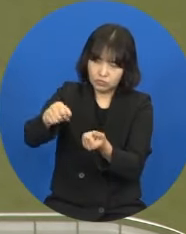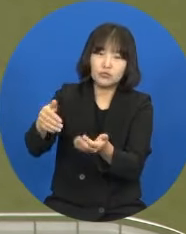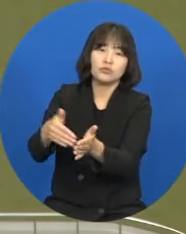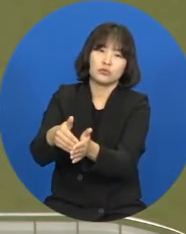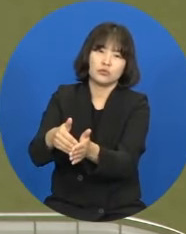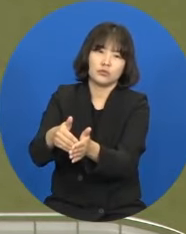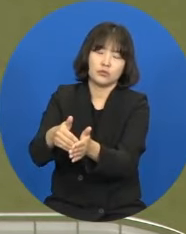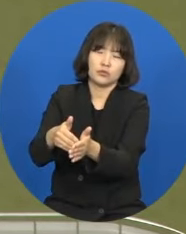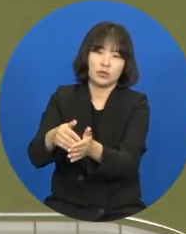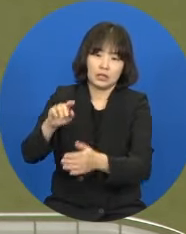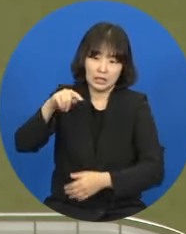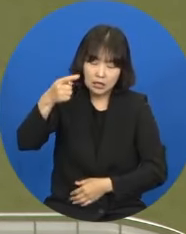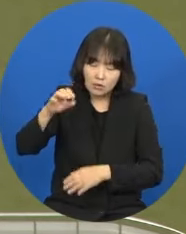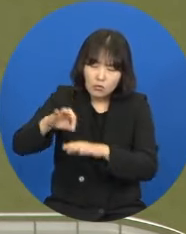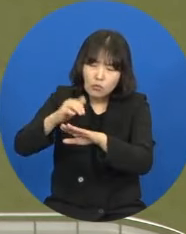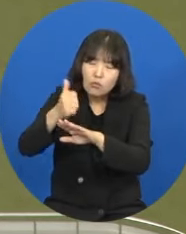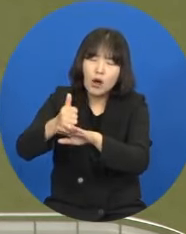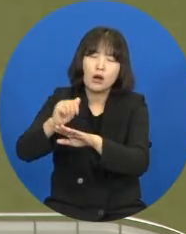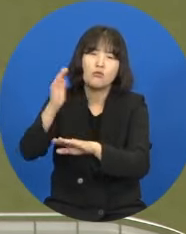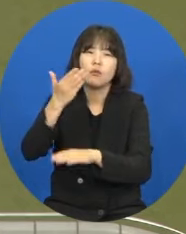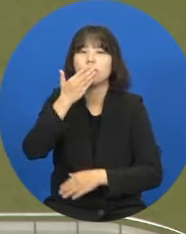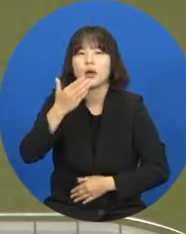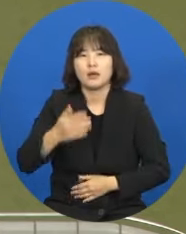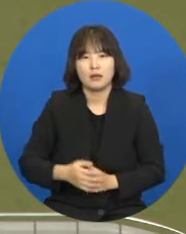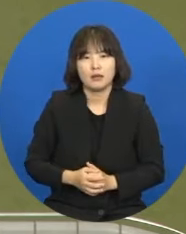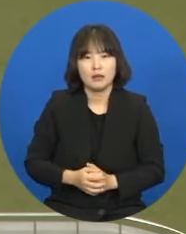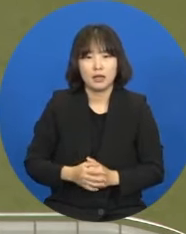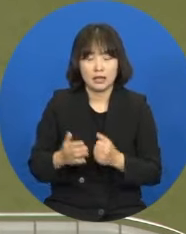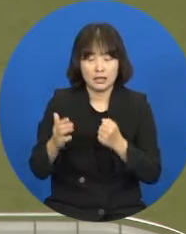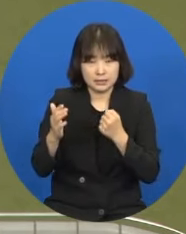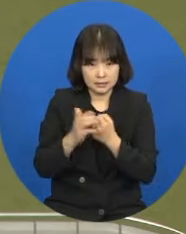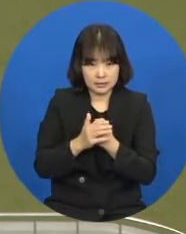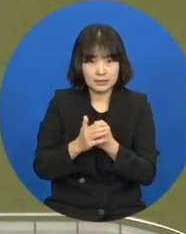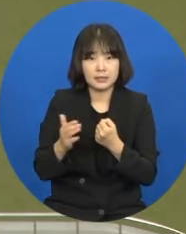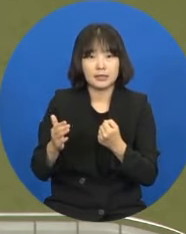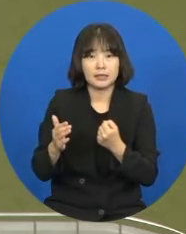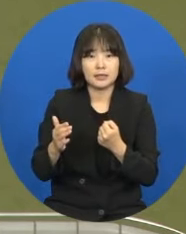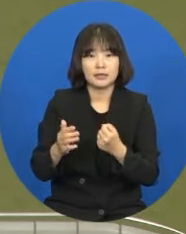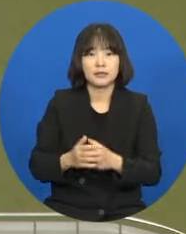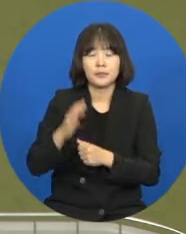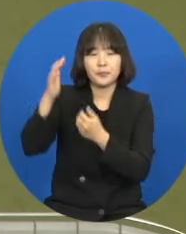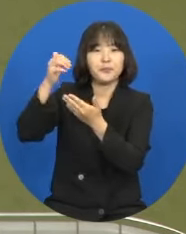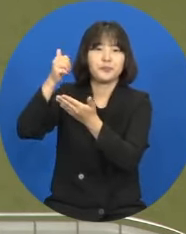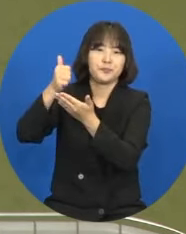왕권 후보가 된거죠 그래서 이름받기 때문에께서